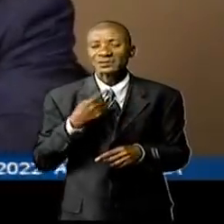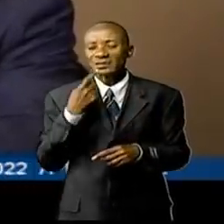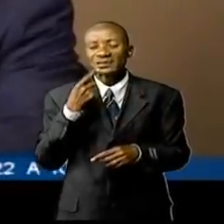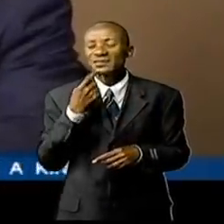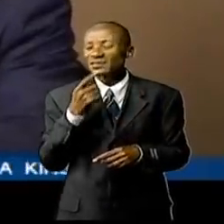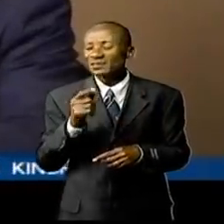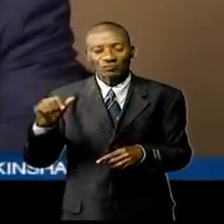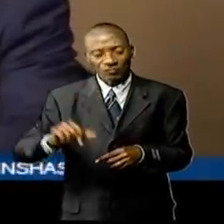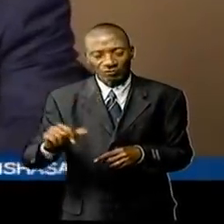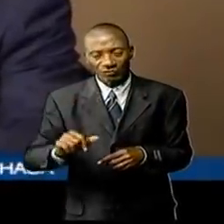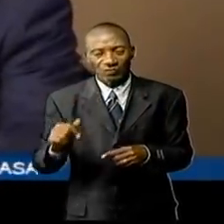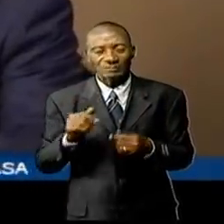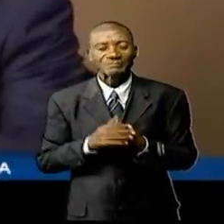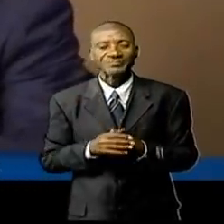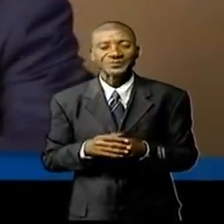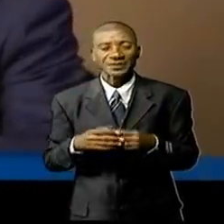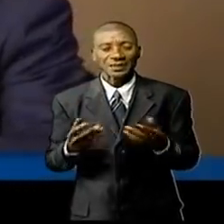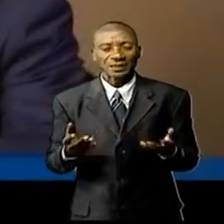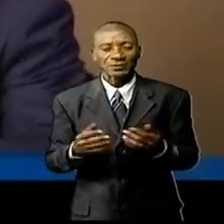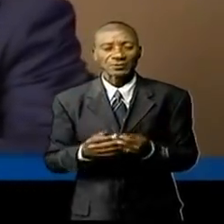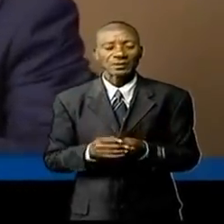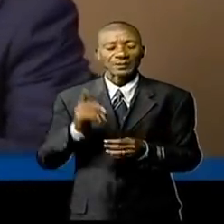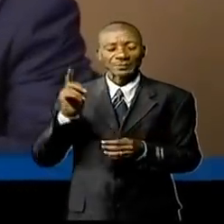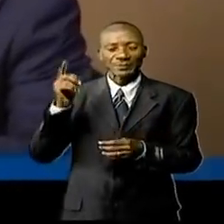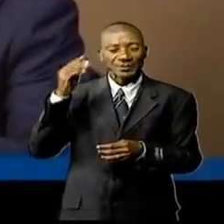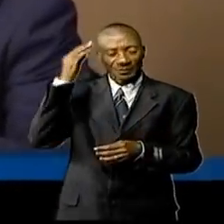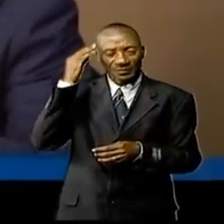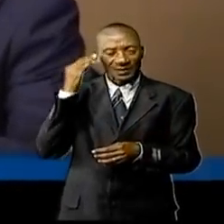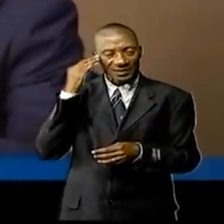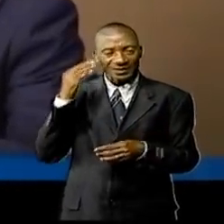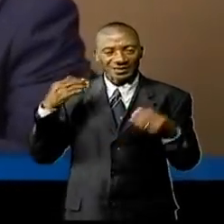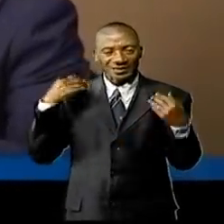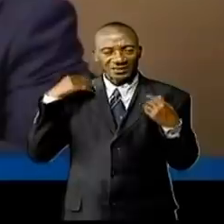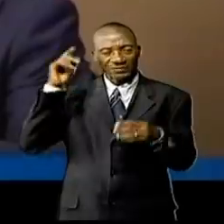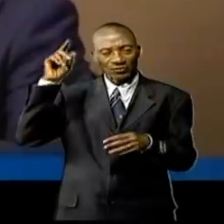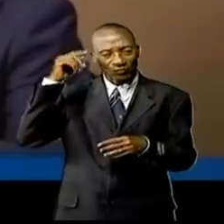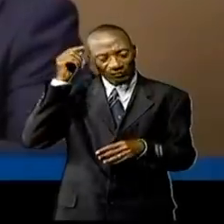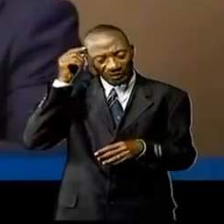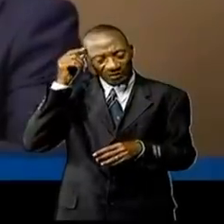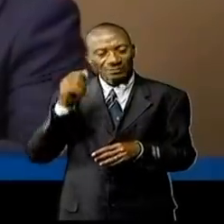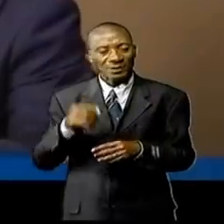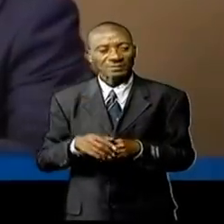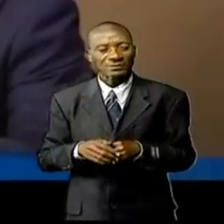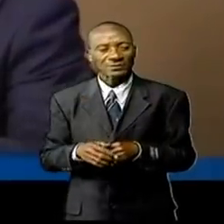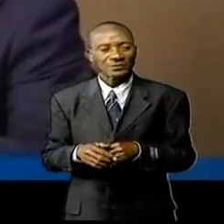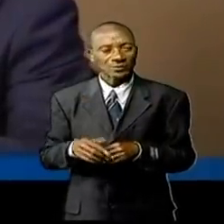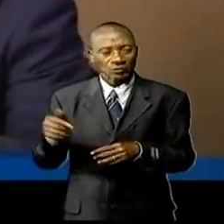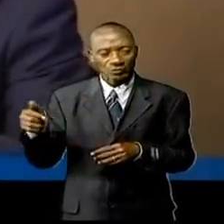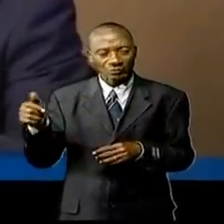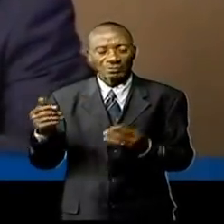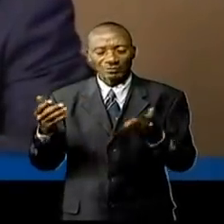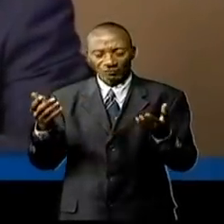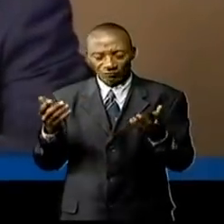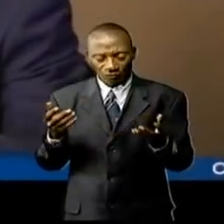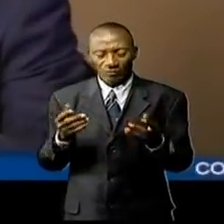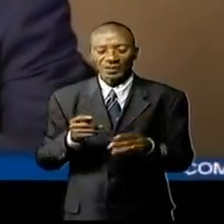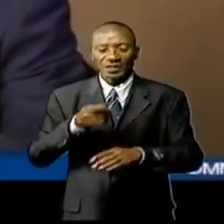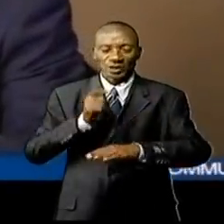Kyenge, Premier ministre et chef du gouvernement, a inscrit la justice transitionnelle dans son programme d'action